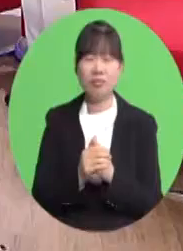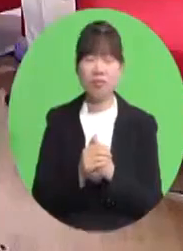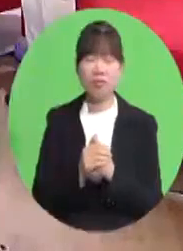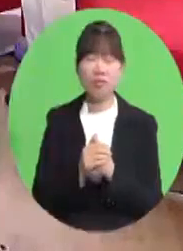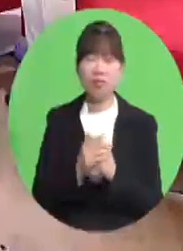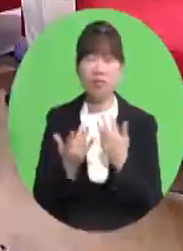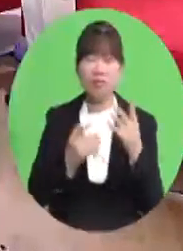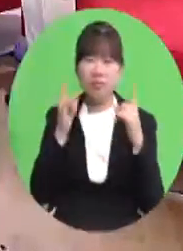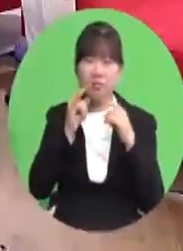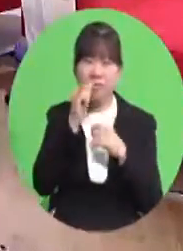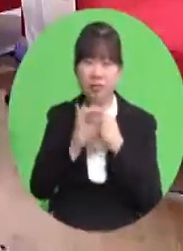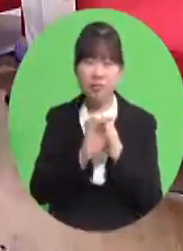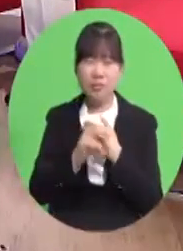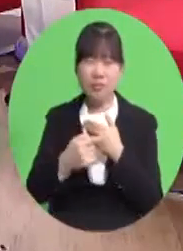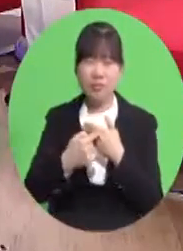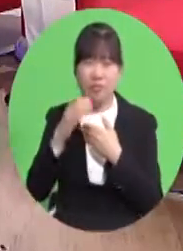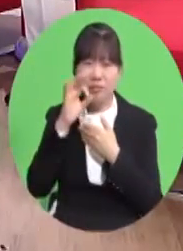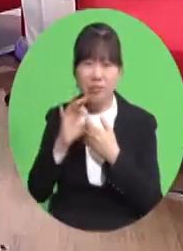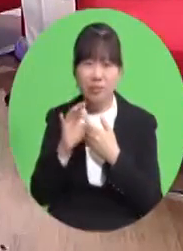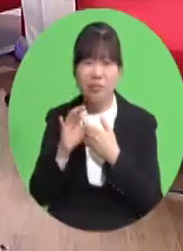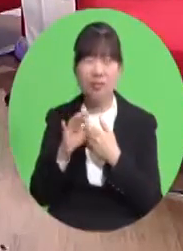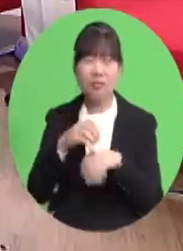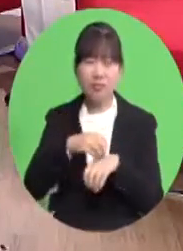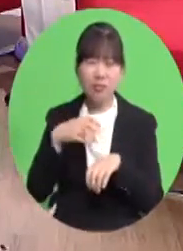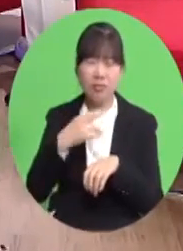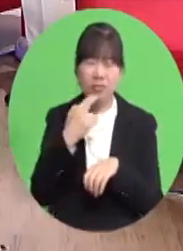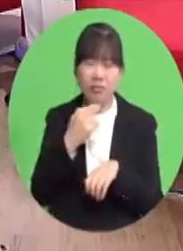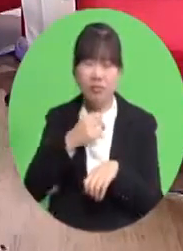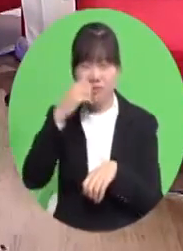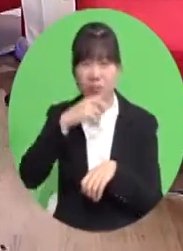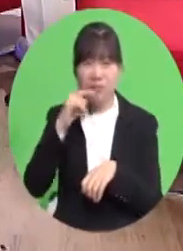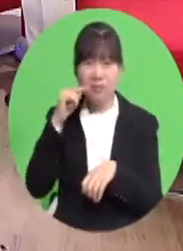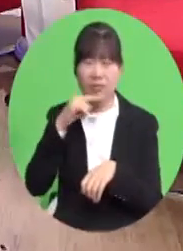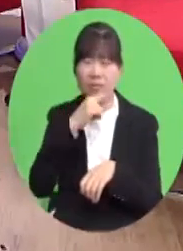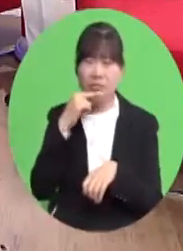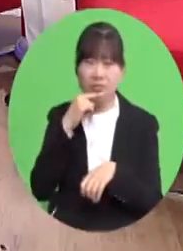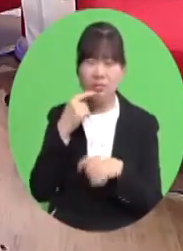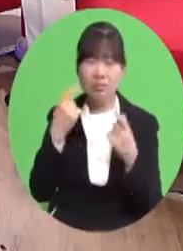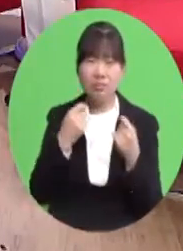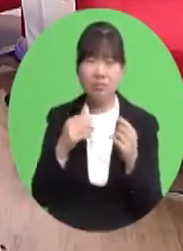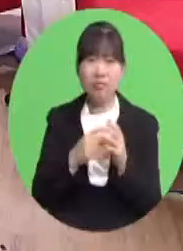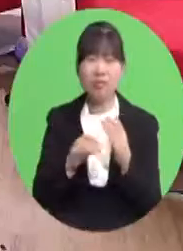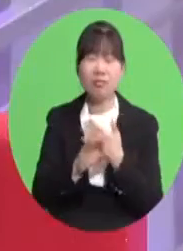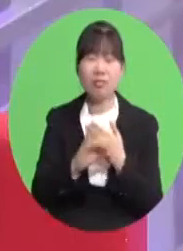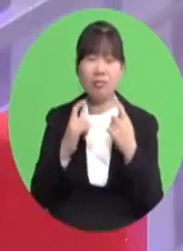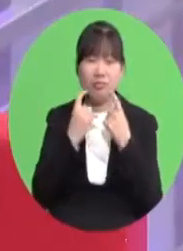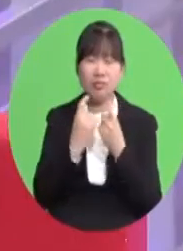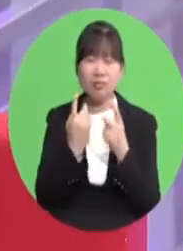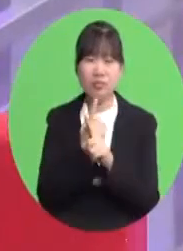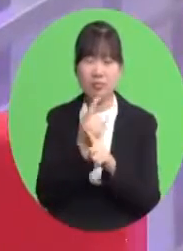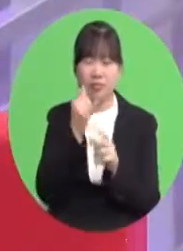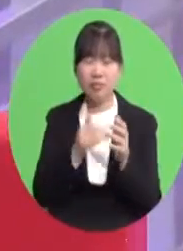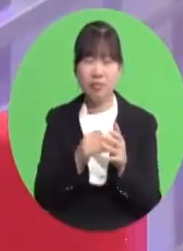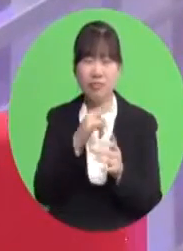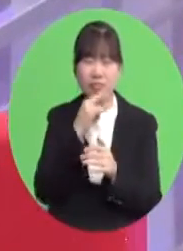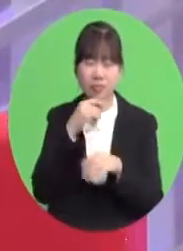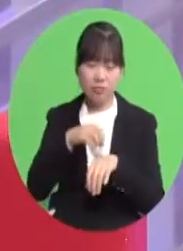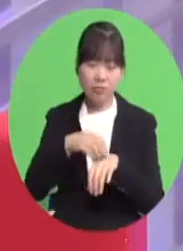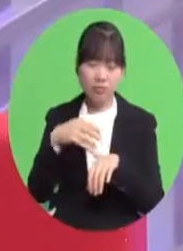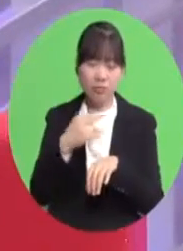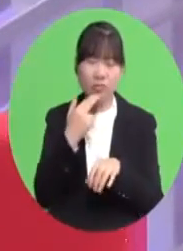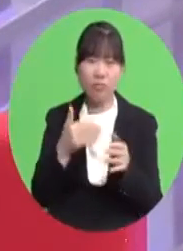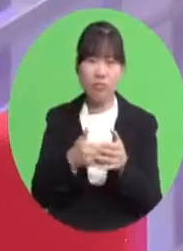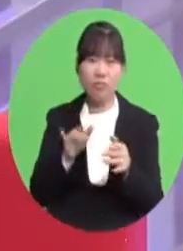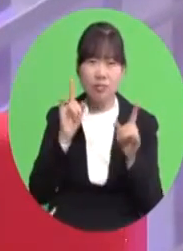화상이 있으면 육안으로 보시기에 뭐 물집도 없고 그냥 조금 빨간 것 같다 그런 말씀하신 그런 자가 치료를 많이 하는데요. 그냥 뻘겋고 물집이 없다